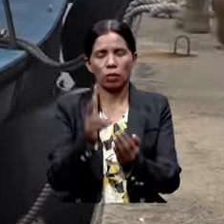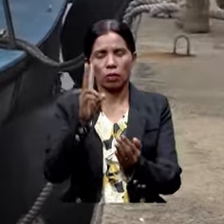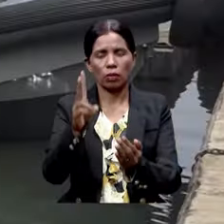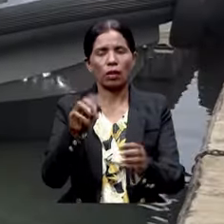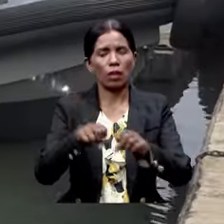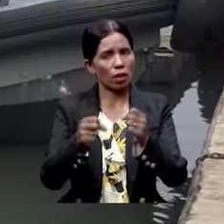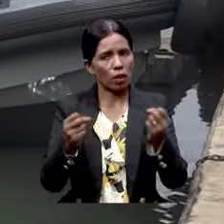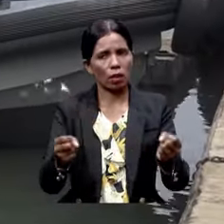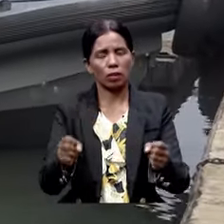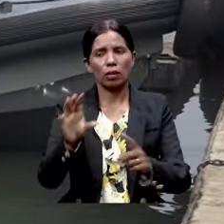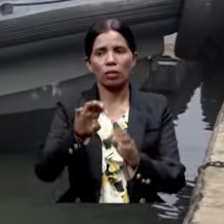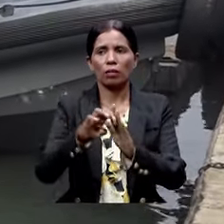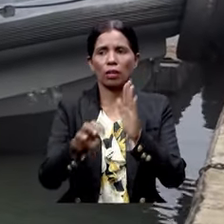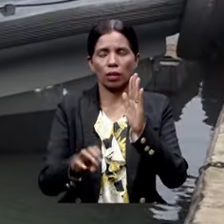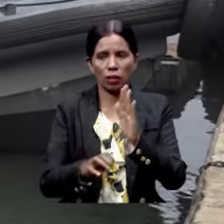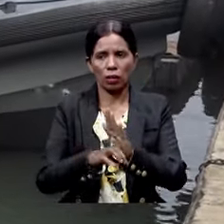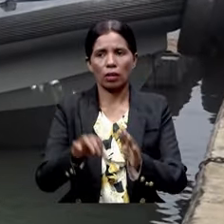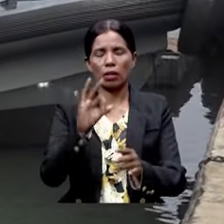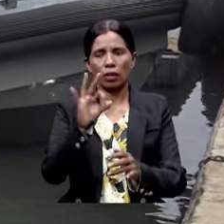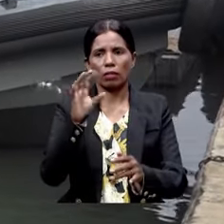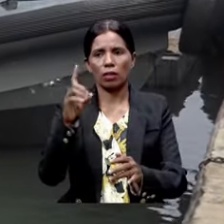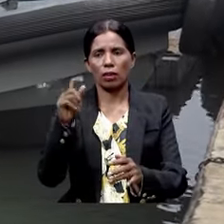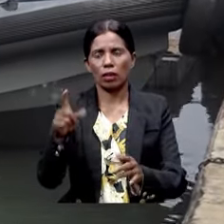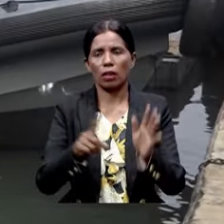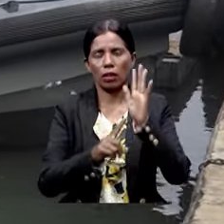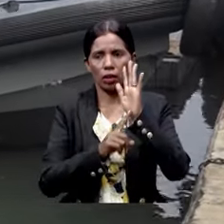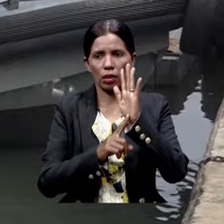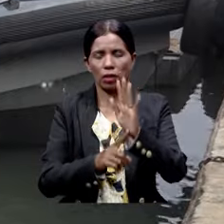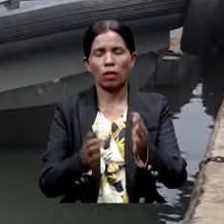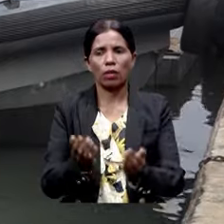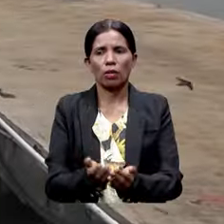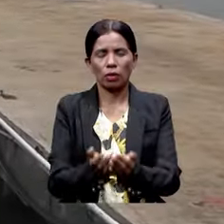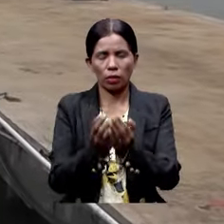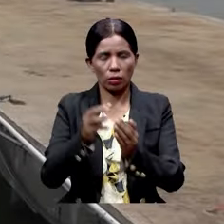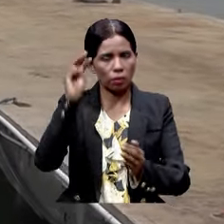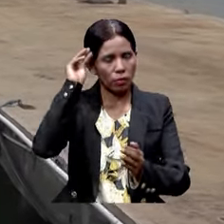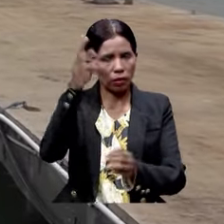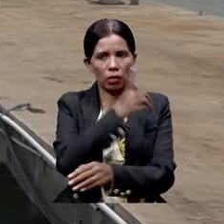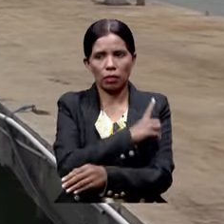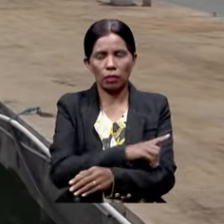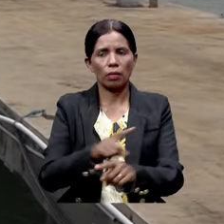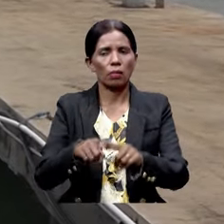avaria hela no se fistado maior geral e fivitele hato condição ro ne ba ministro de defesa